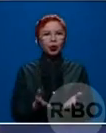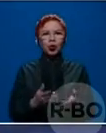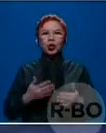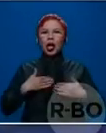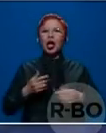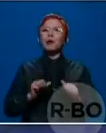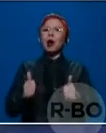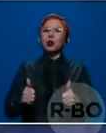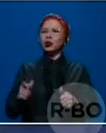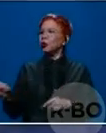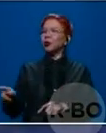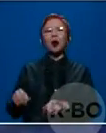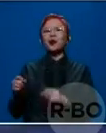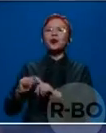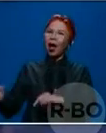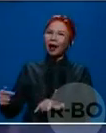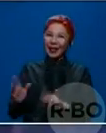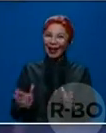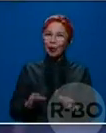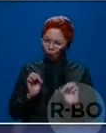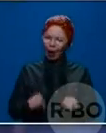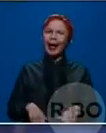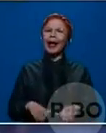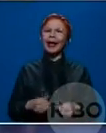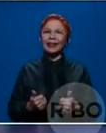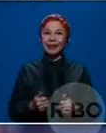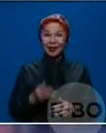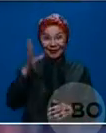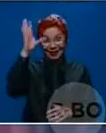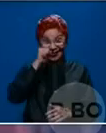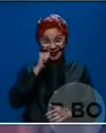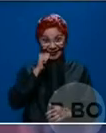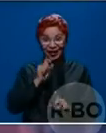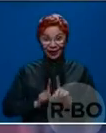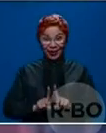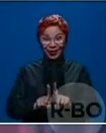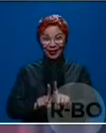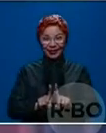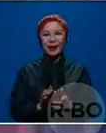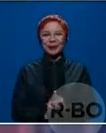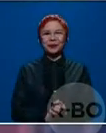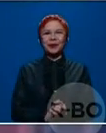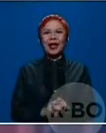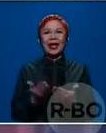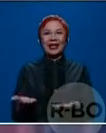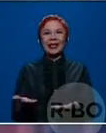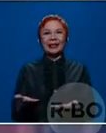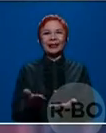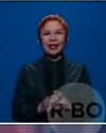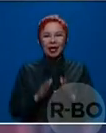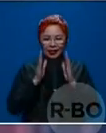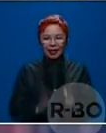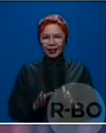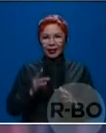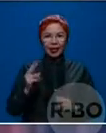unggul dibanding yang lainnya sudah jelas para paslon baik hadirin inilah sesi